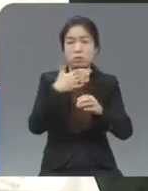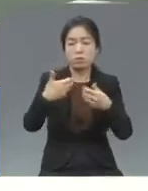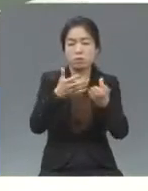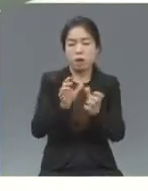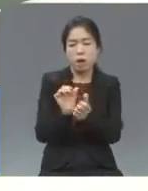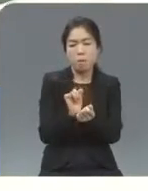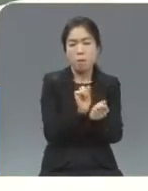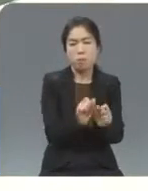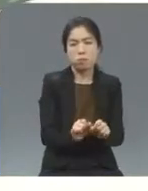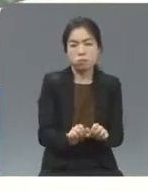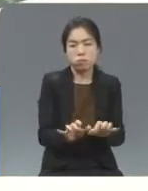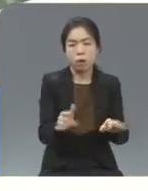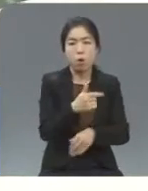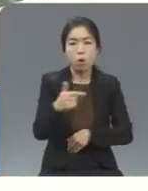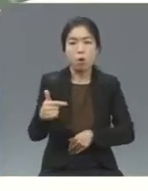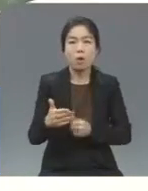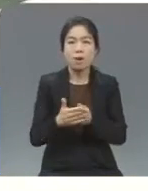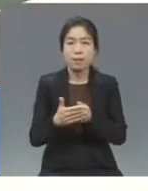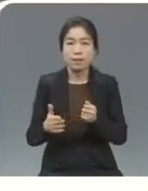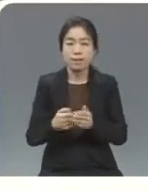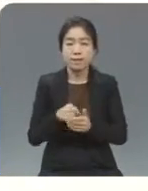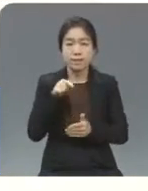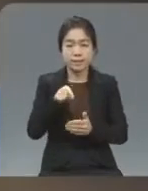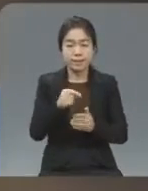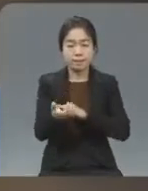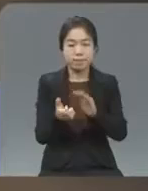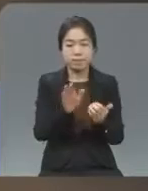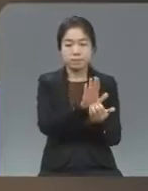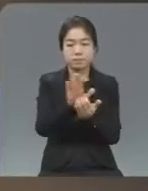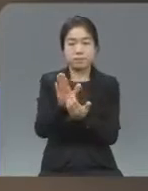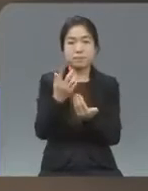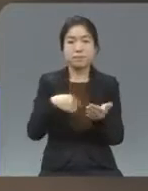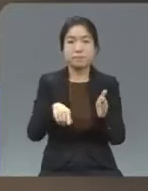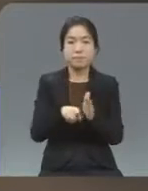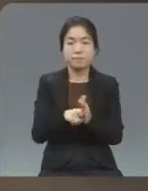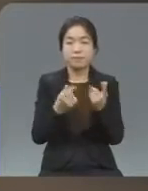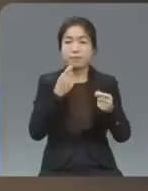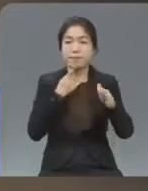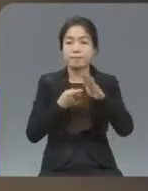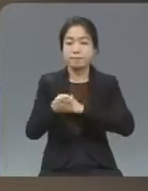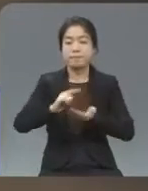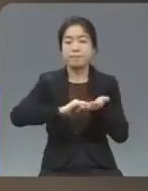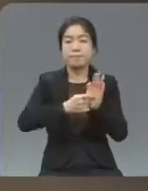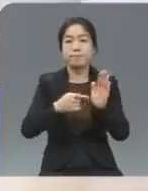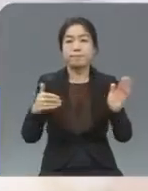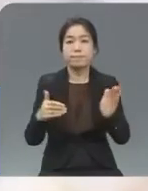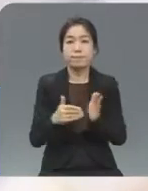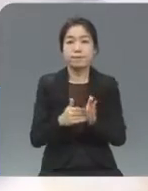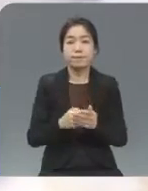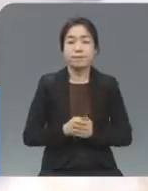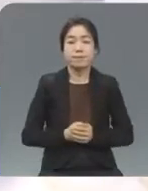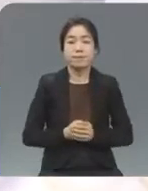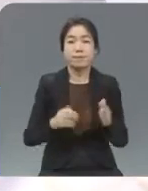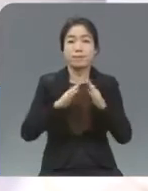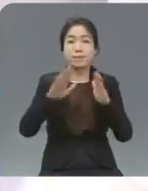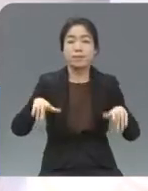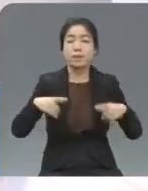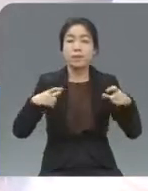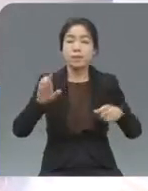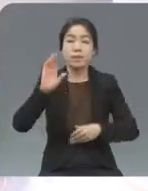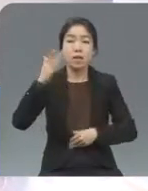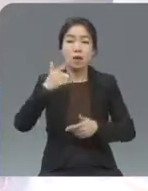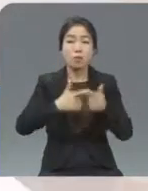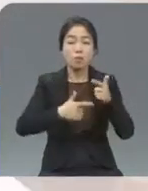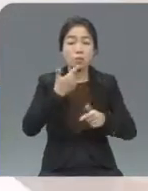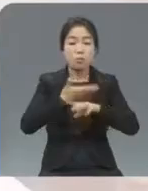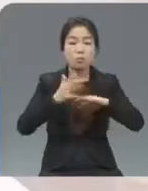집단감염 확산세가 높게 나타나고 있어 이를 사전에 차단하기 위해 이같이 조치했다고 밝혔습니다. 전남에서는 최근